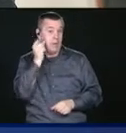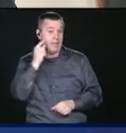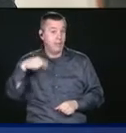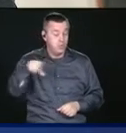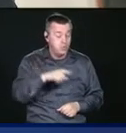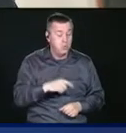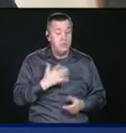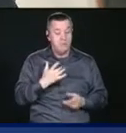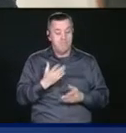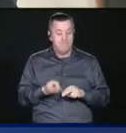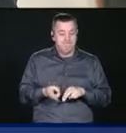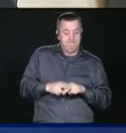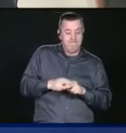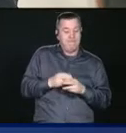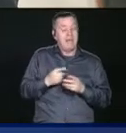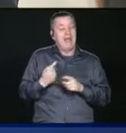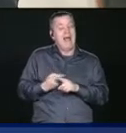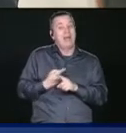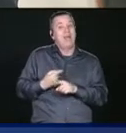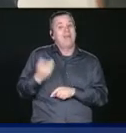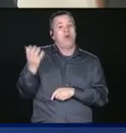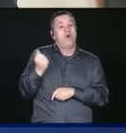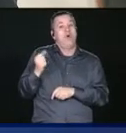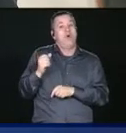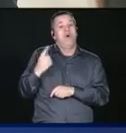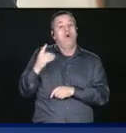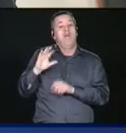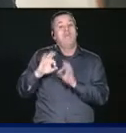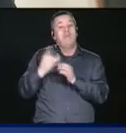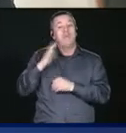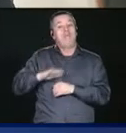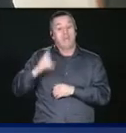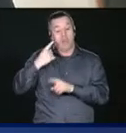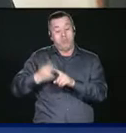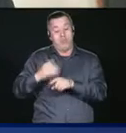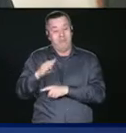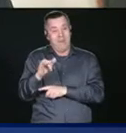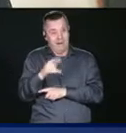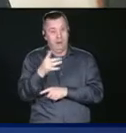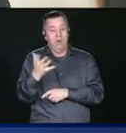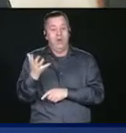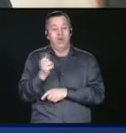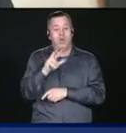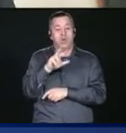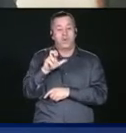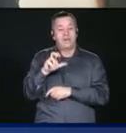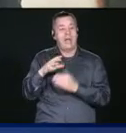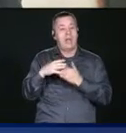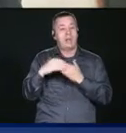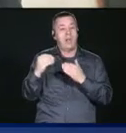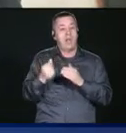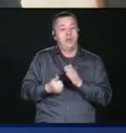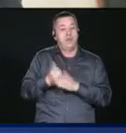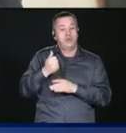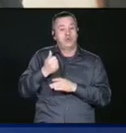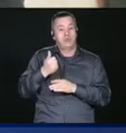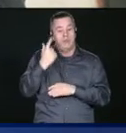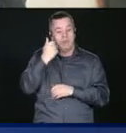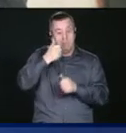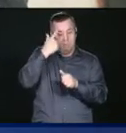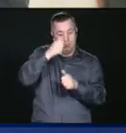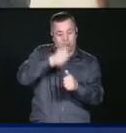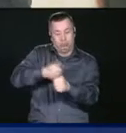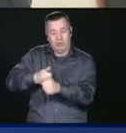augmenté l'allocation pour enfants pour le mois de mai. Vous allez recevoir 300 $ de plus par enfant lorsque vous recevrez